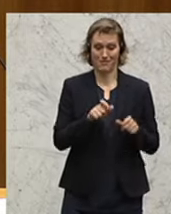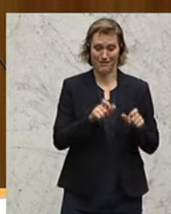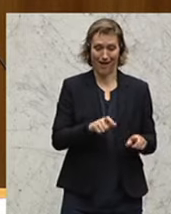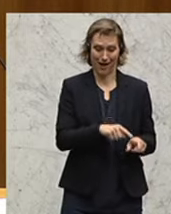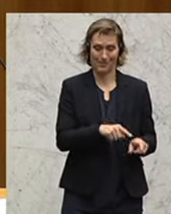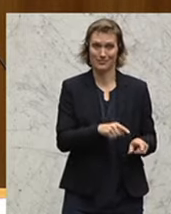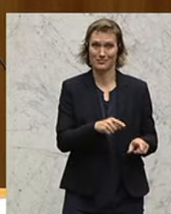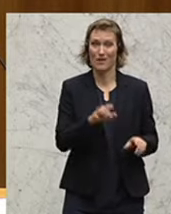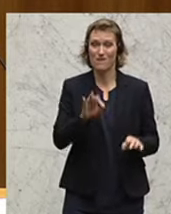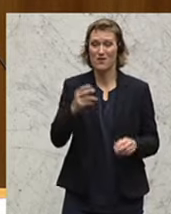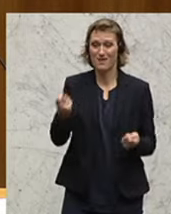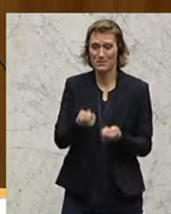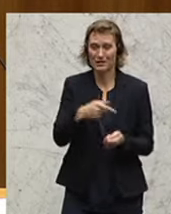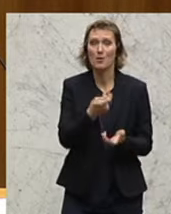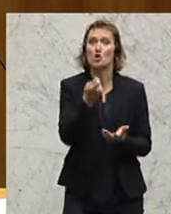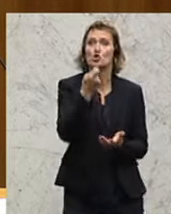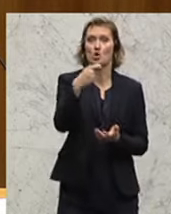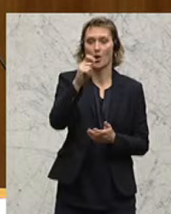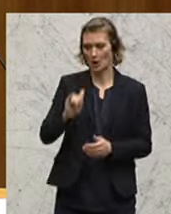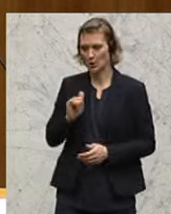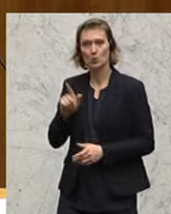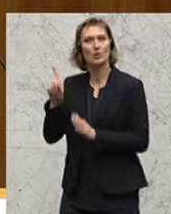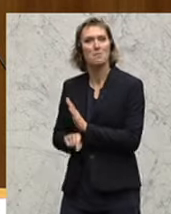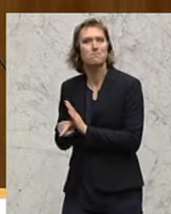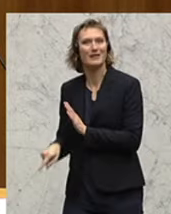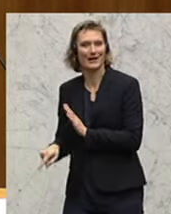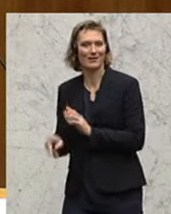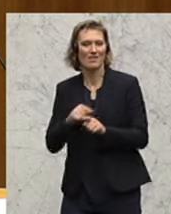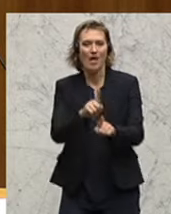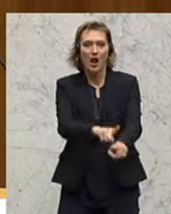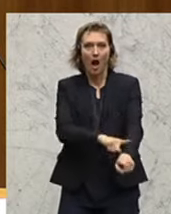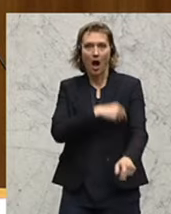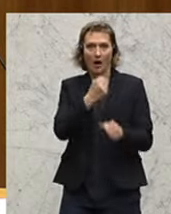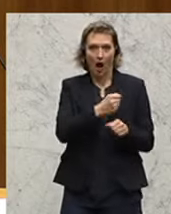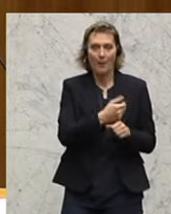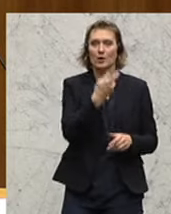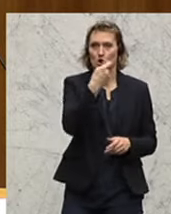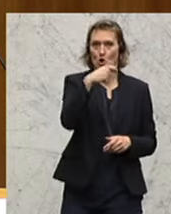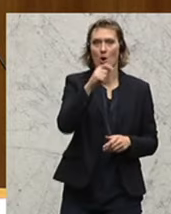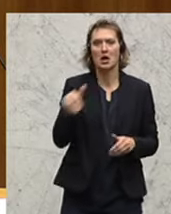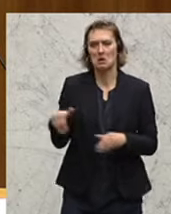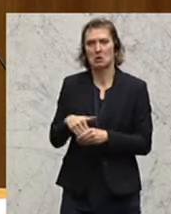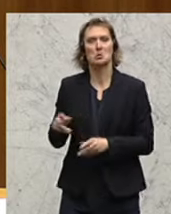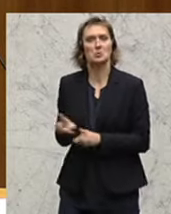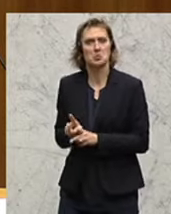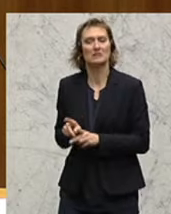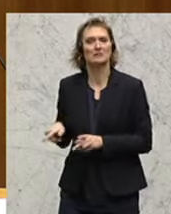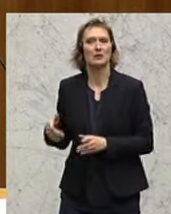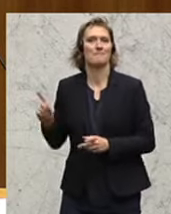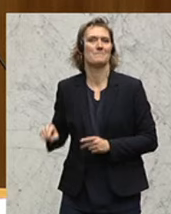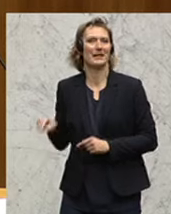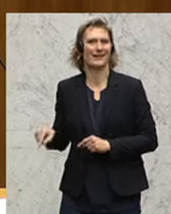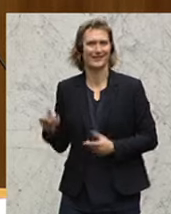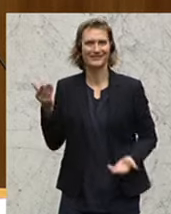Betrieb teuer kommen als Jüngere und länger gediente teuer kommen als Jüngere. Und wenn man dann daherkommt mit einer 6. Urlaubswoche, wie immer